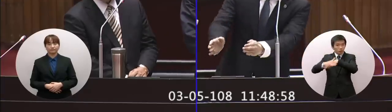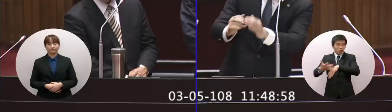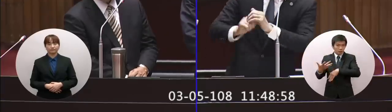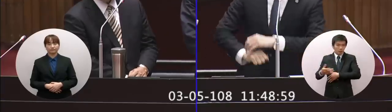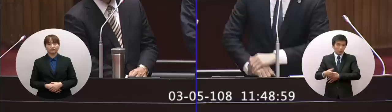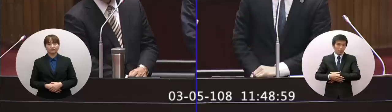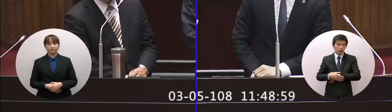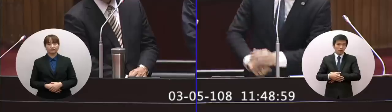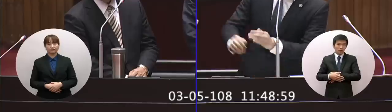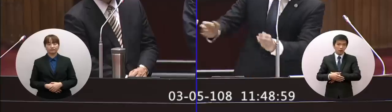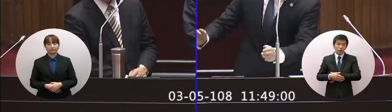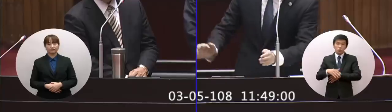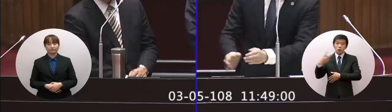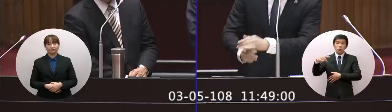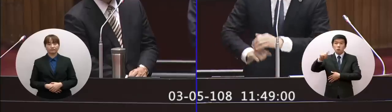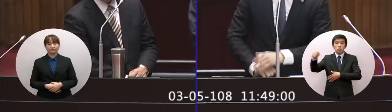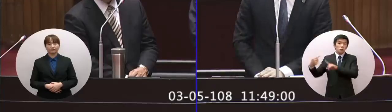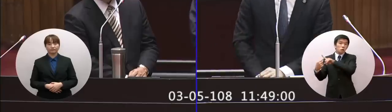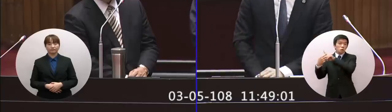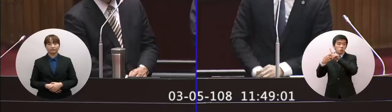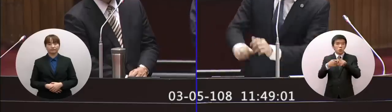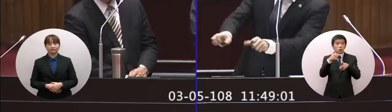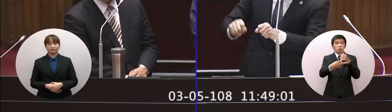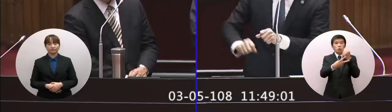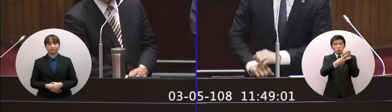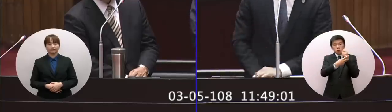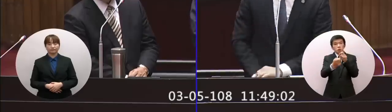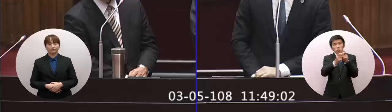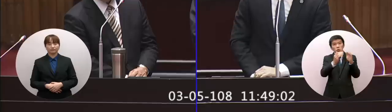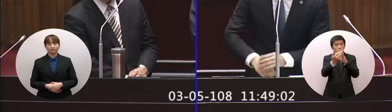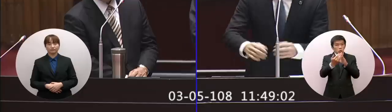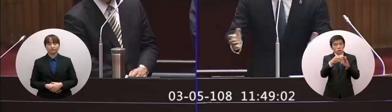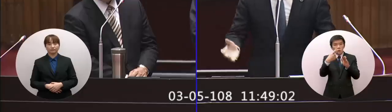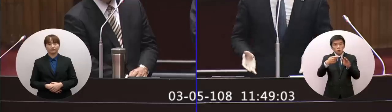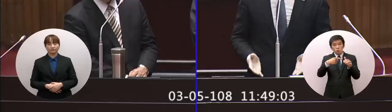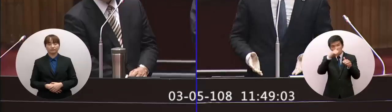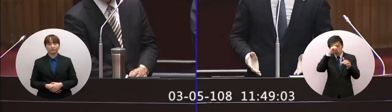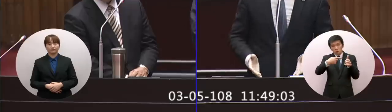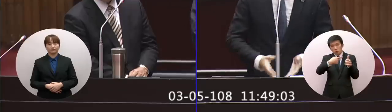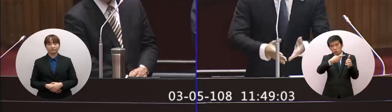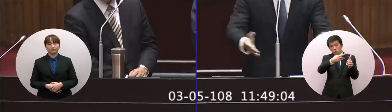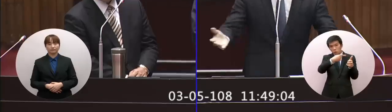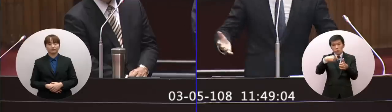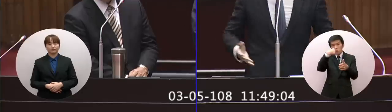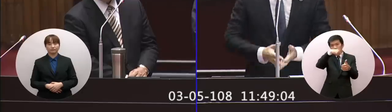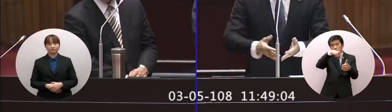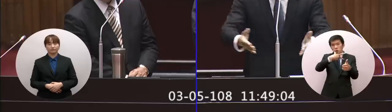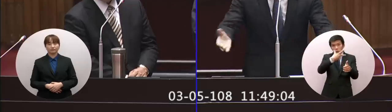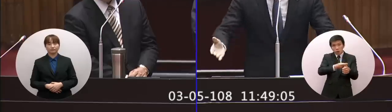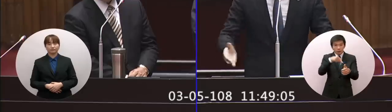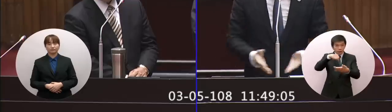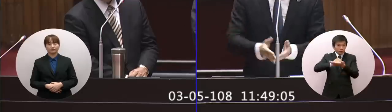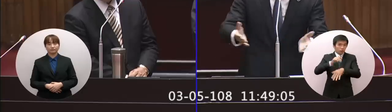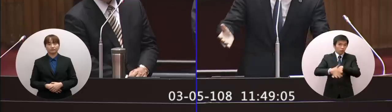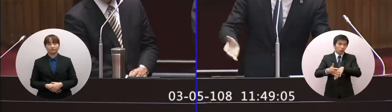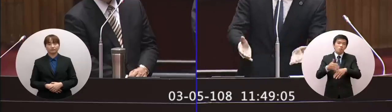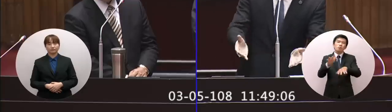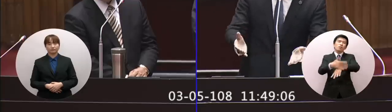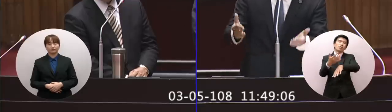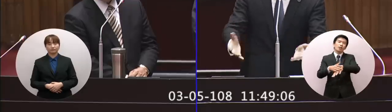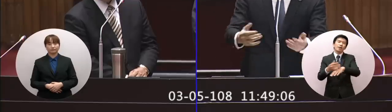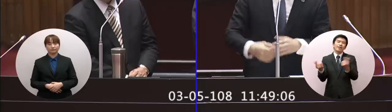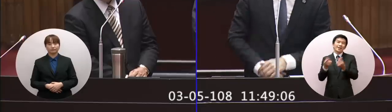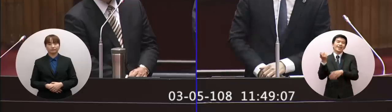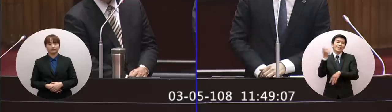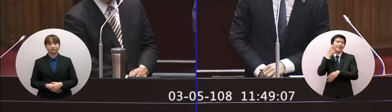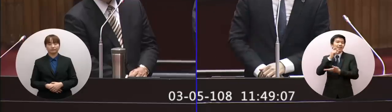甲恁遮个吼邻里社区的人吼来甲你吸收，伊袂写这嘛，伊当然写作文，写一个